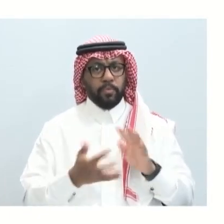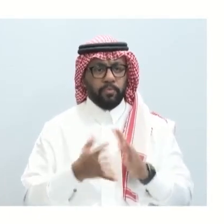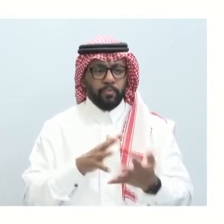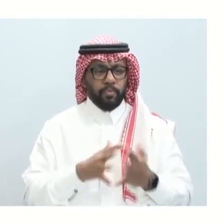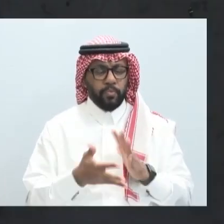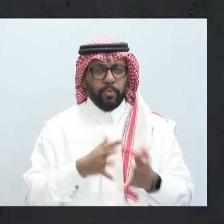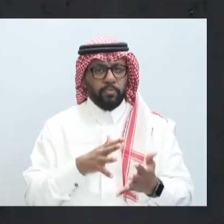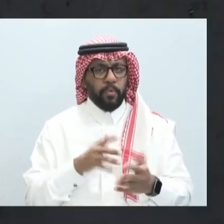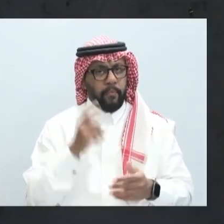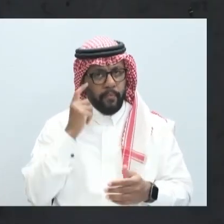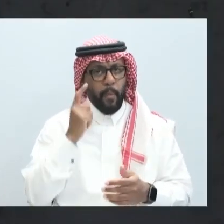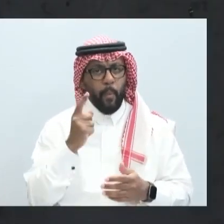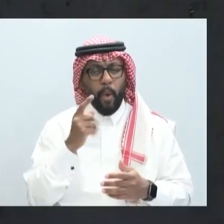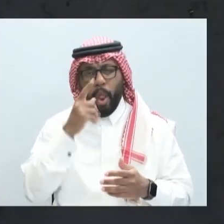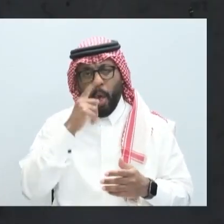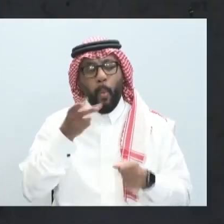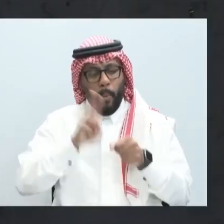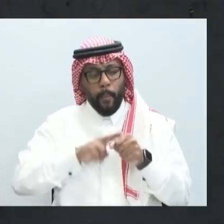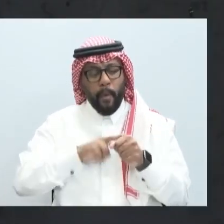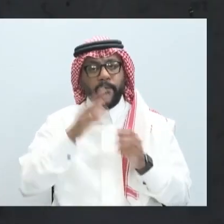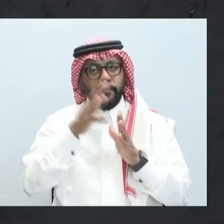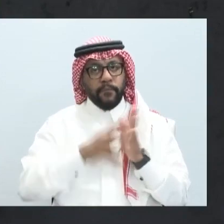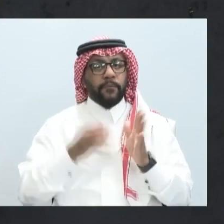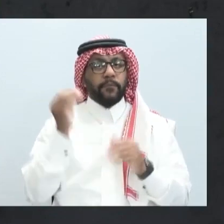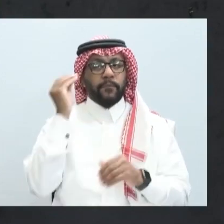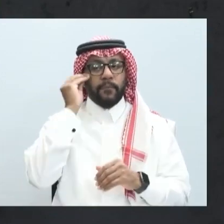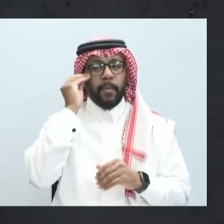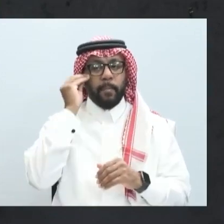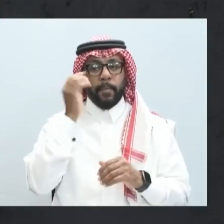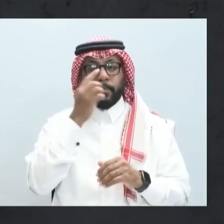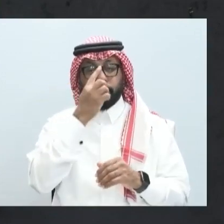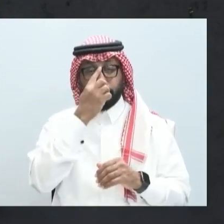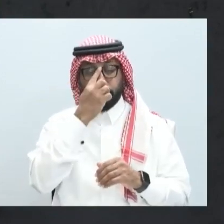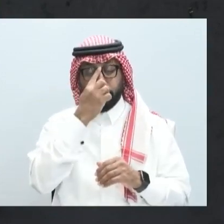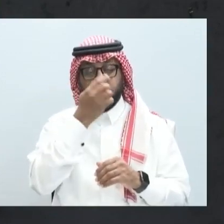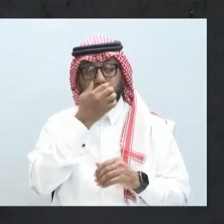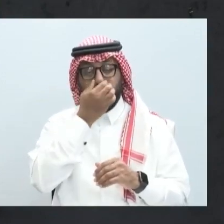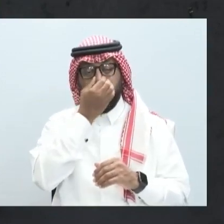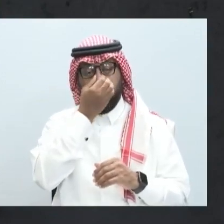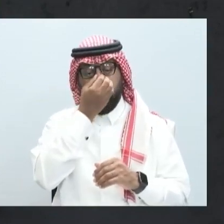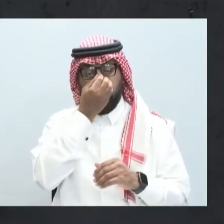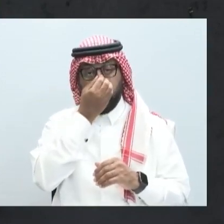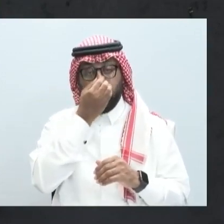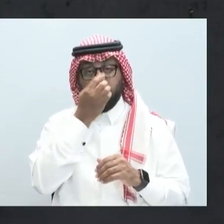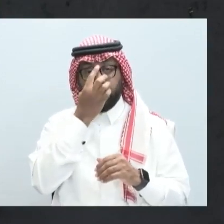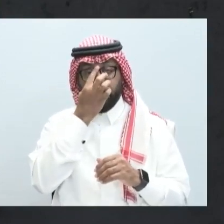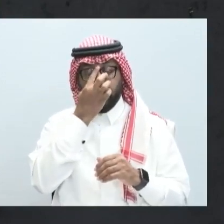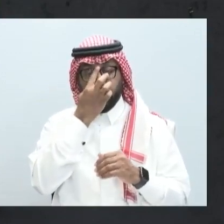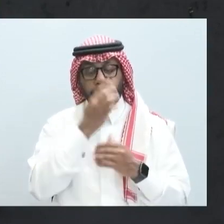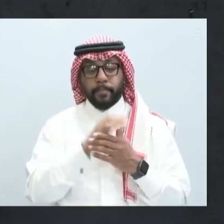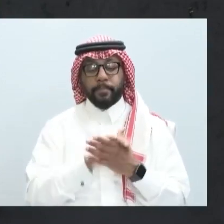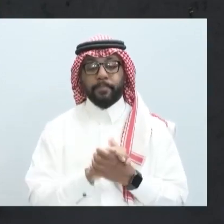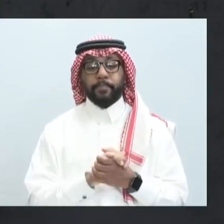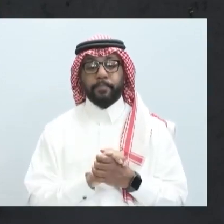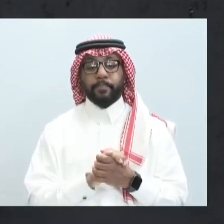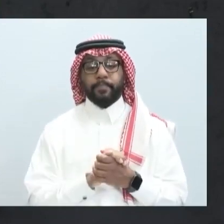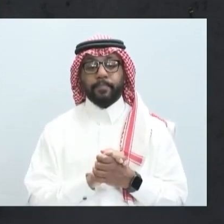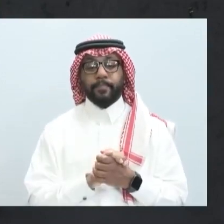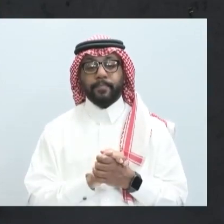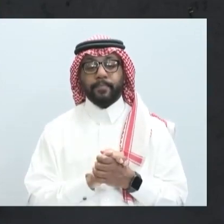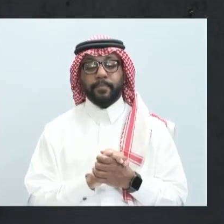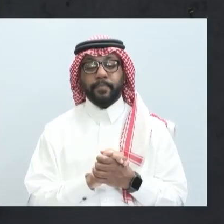معقلياته استطيع ان اقوم بعمليه الجمع بطريقه اخرى صح ولا لا يا ابطال ان نقوم بالعد